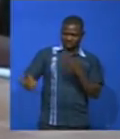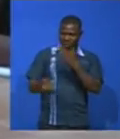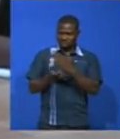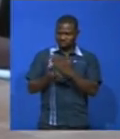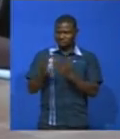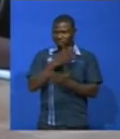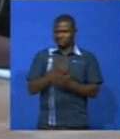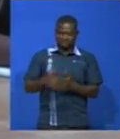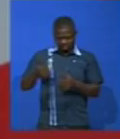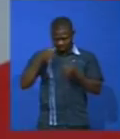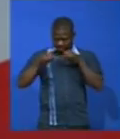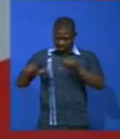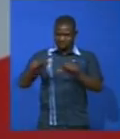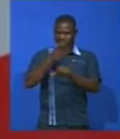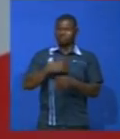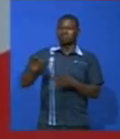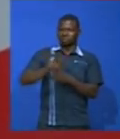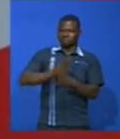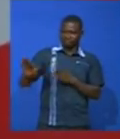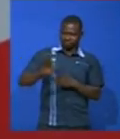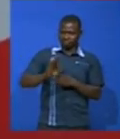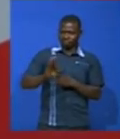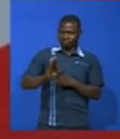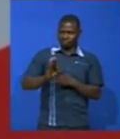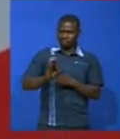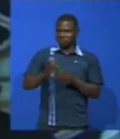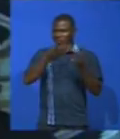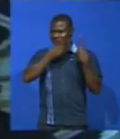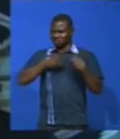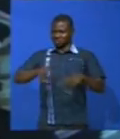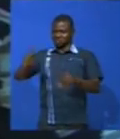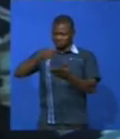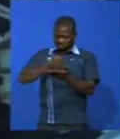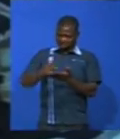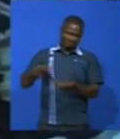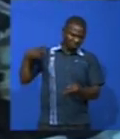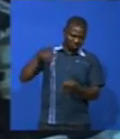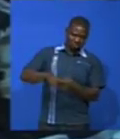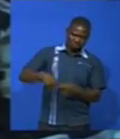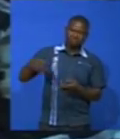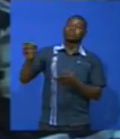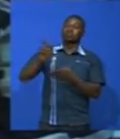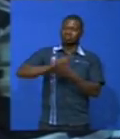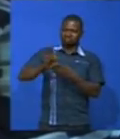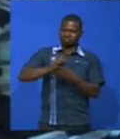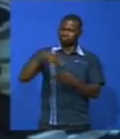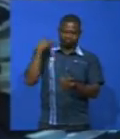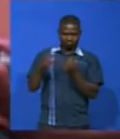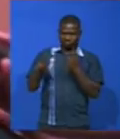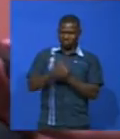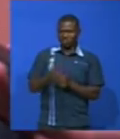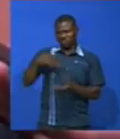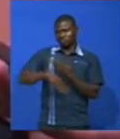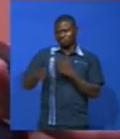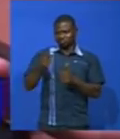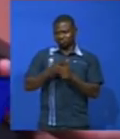films documentaires et de fiction, depuis l'écriture jusqu'au film fini. Dans un premier temps, je vais parler